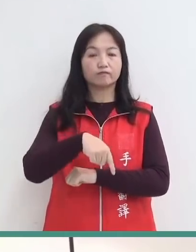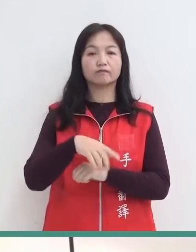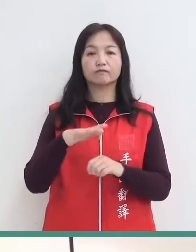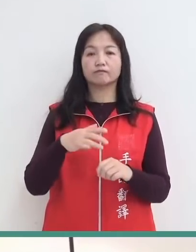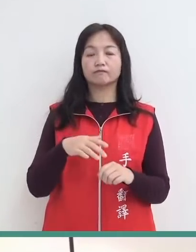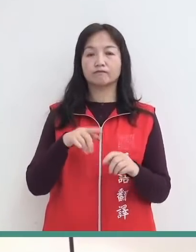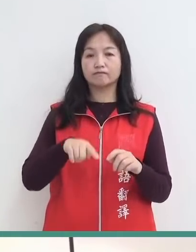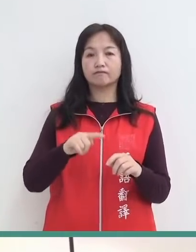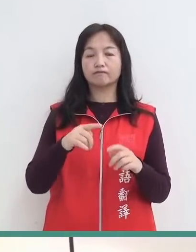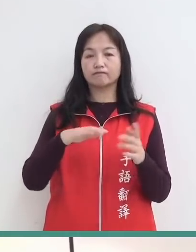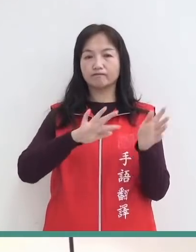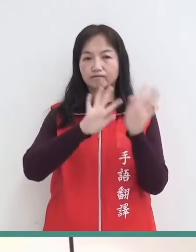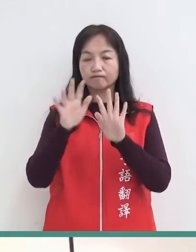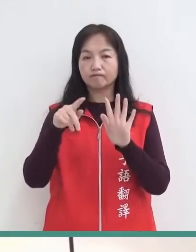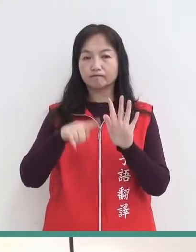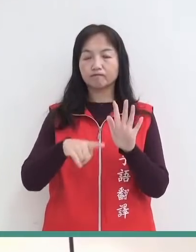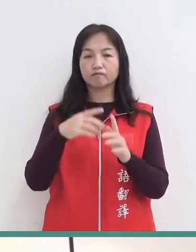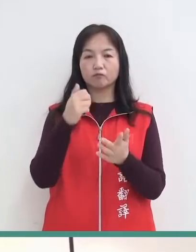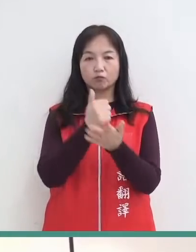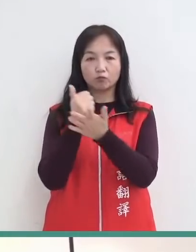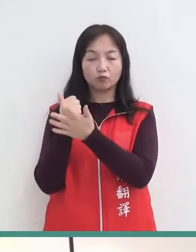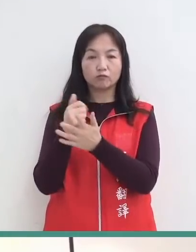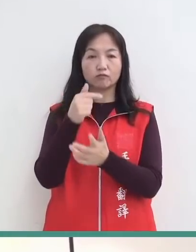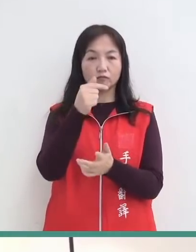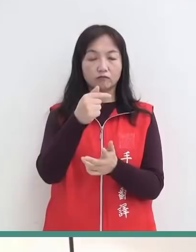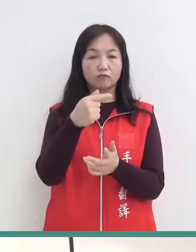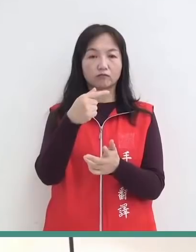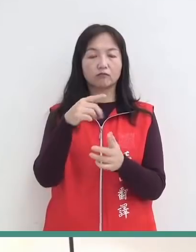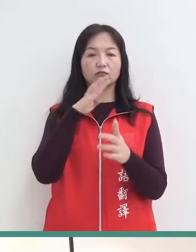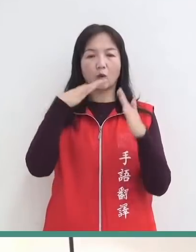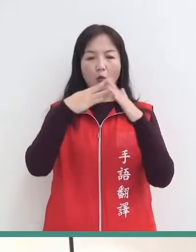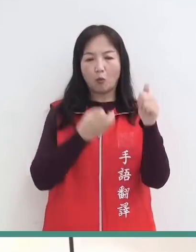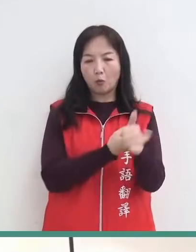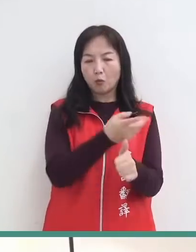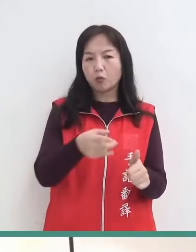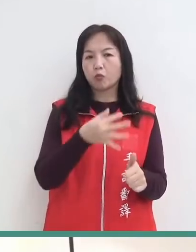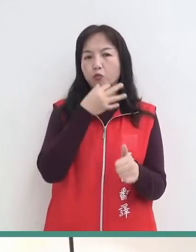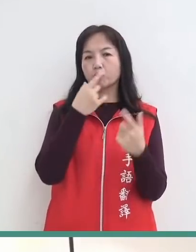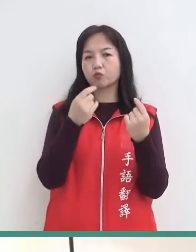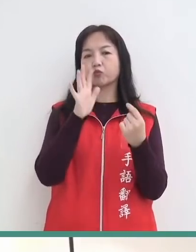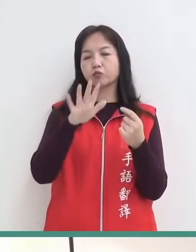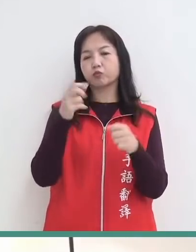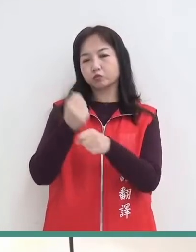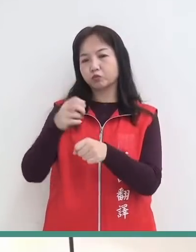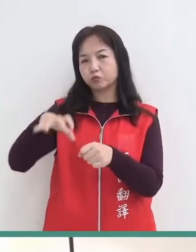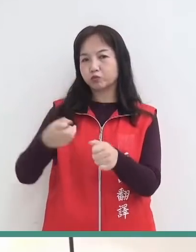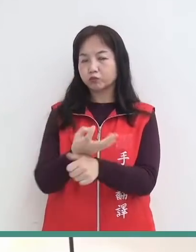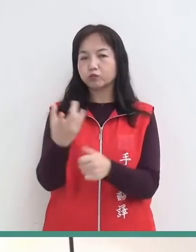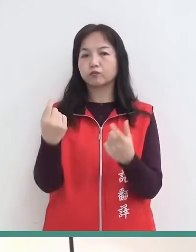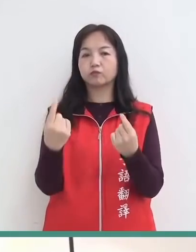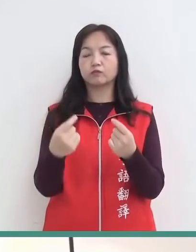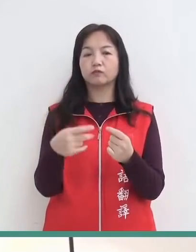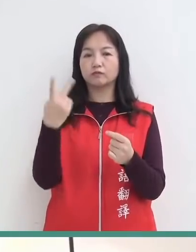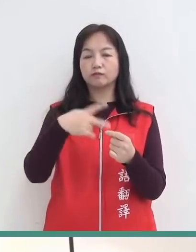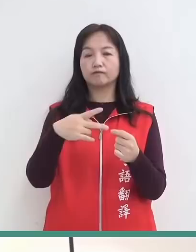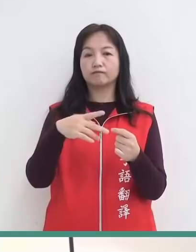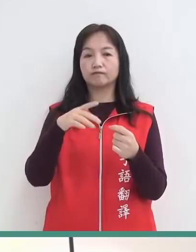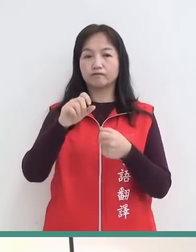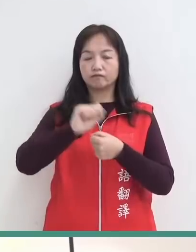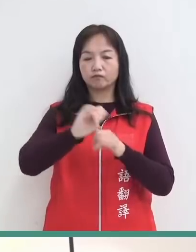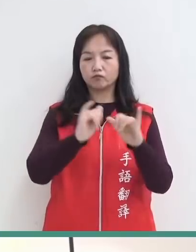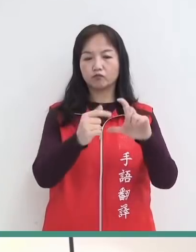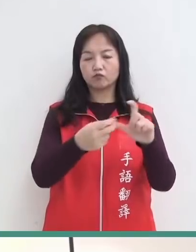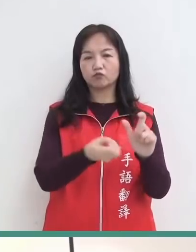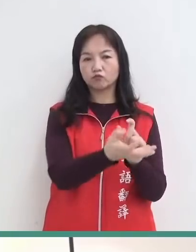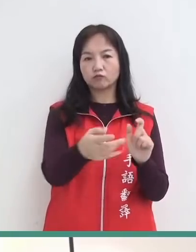哦，确诊个案一样会有家庭传播链、职场传播链，哦，以及哦社区